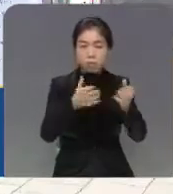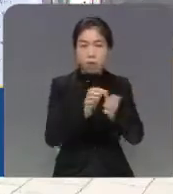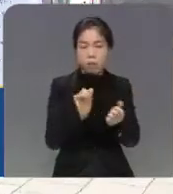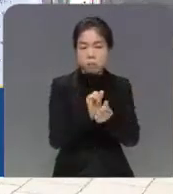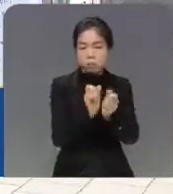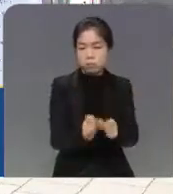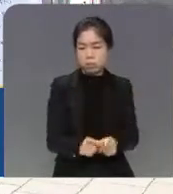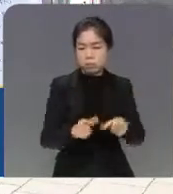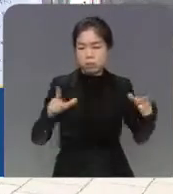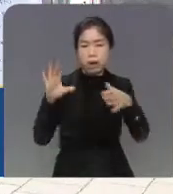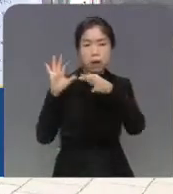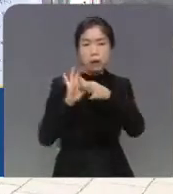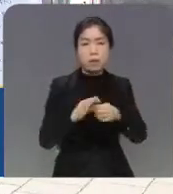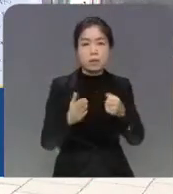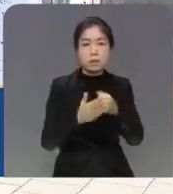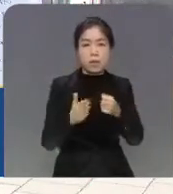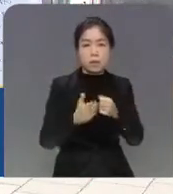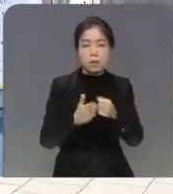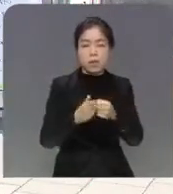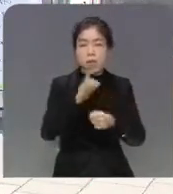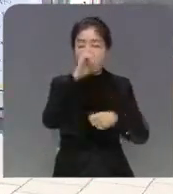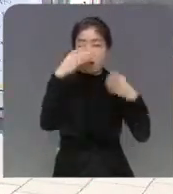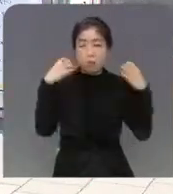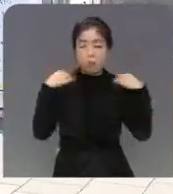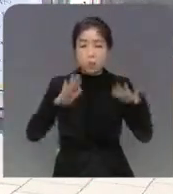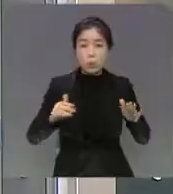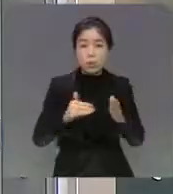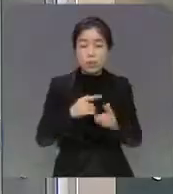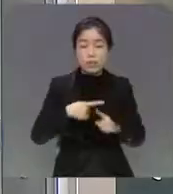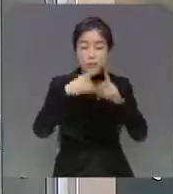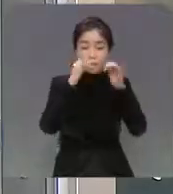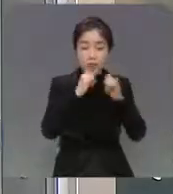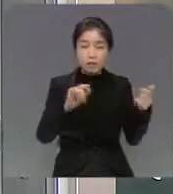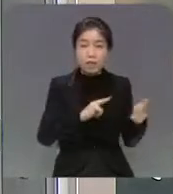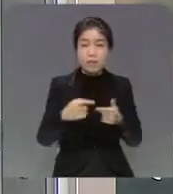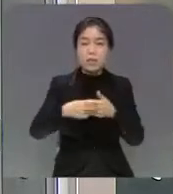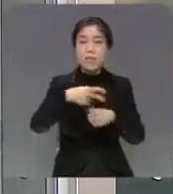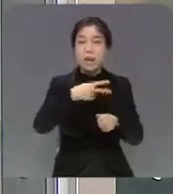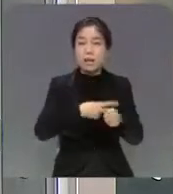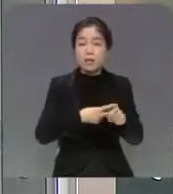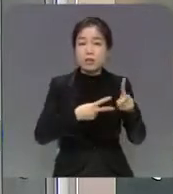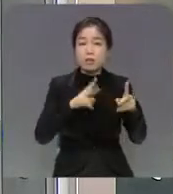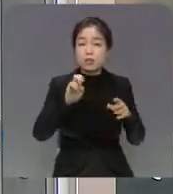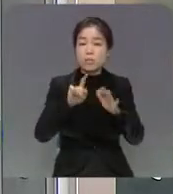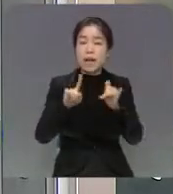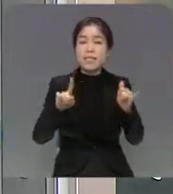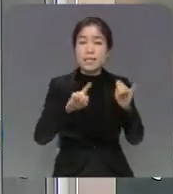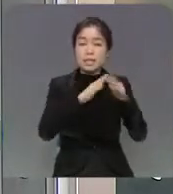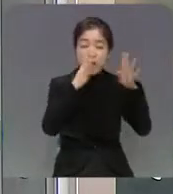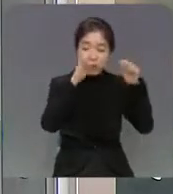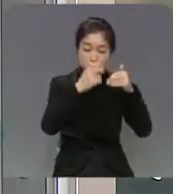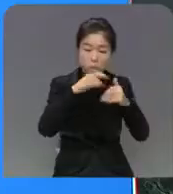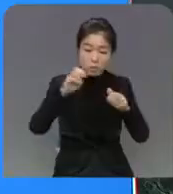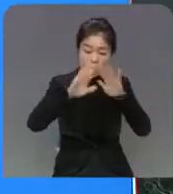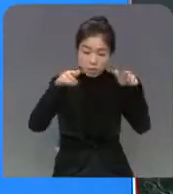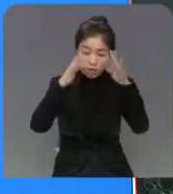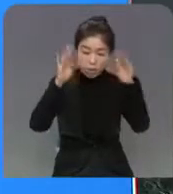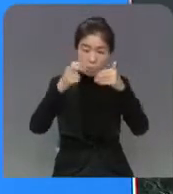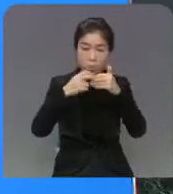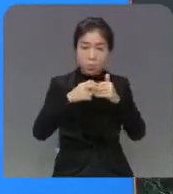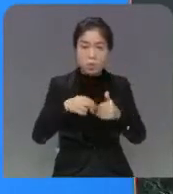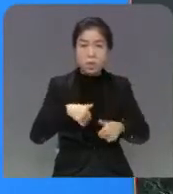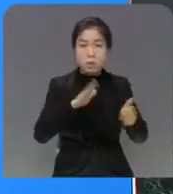확산세가 이어지면서 중수본은 오늘까지 간호사 등 의료진 21명을 전남대병원과 빛고울병원에